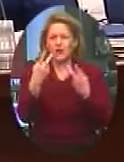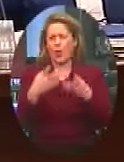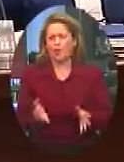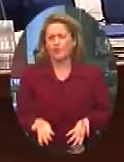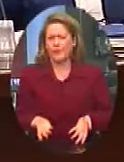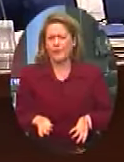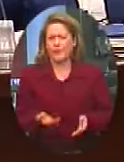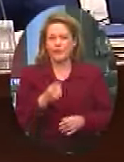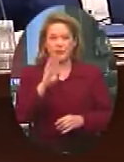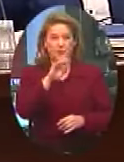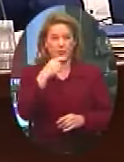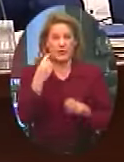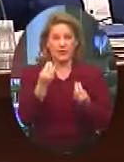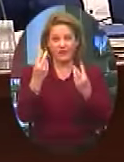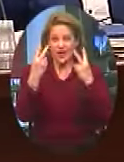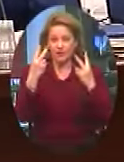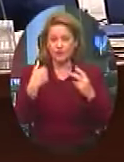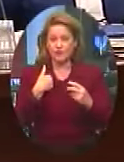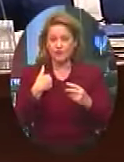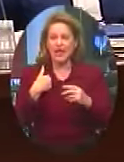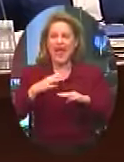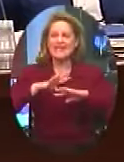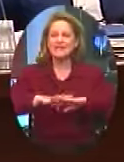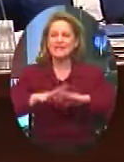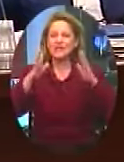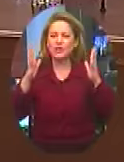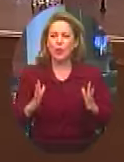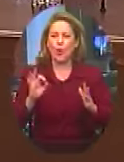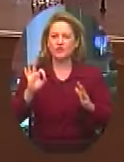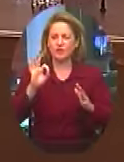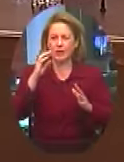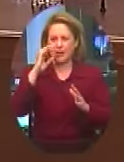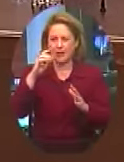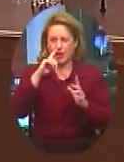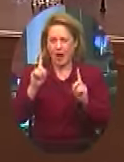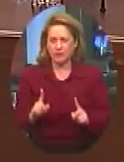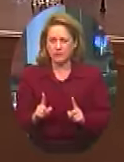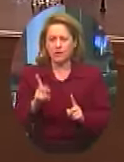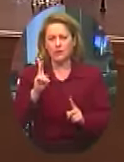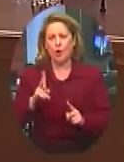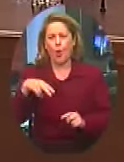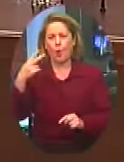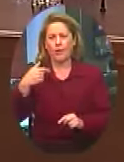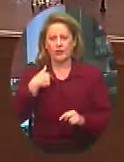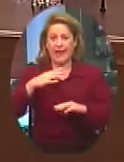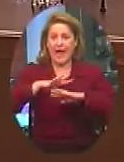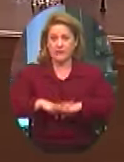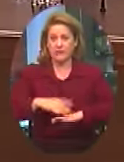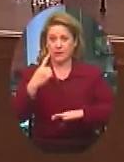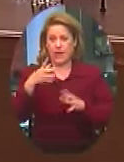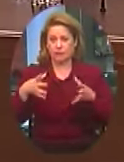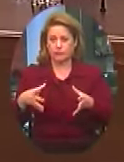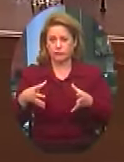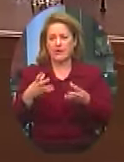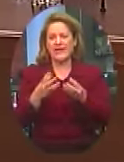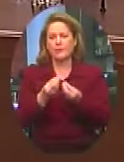המרכזי בעיניי זה האסדות, היתירות של האסדות. יכול להיות לי אסדה עם המון צינורות. אם פוגעים